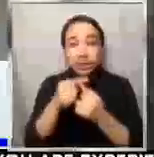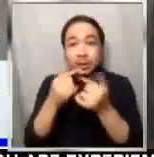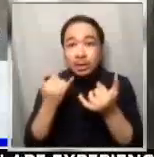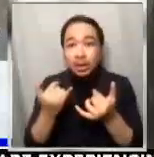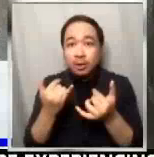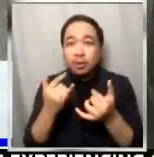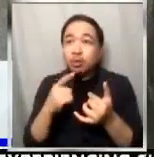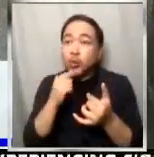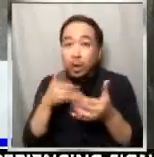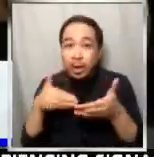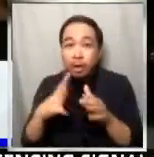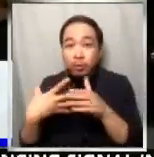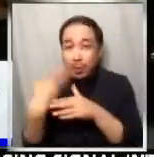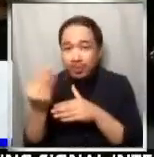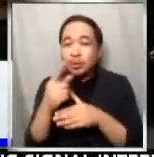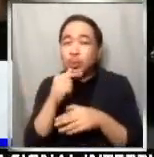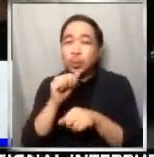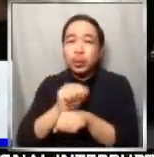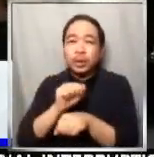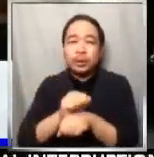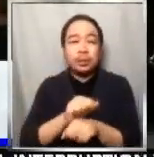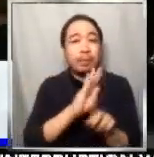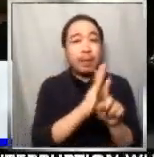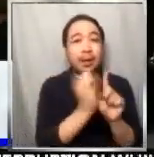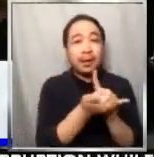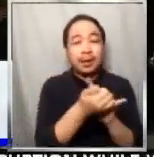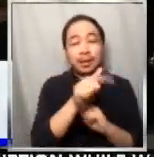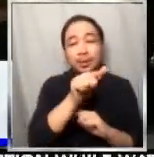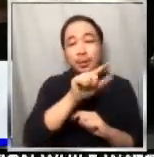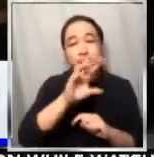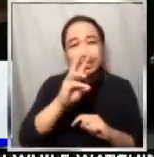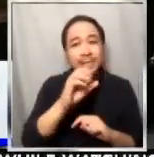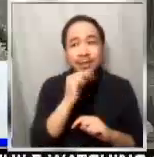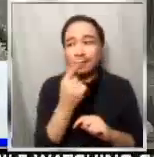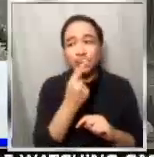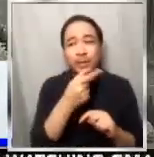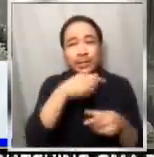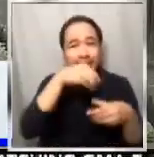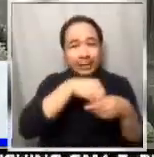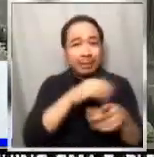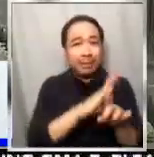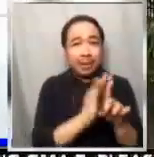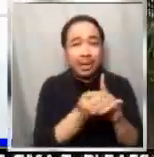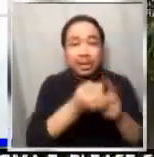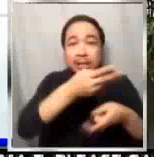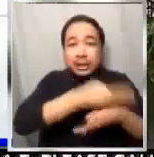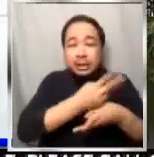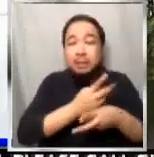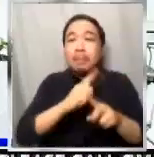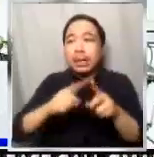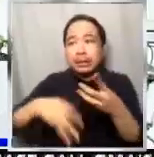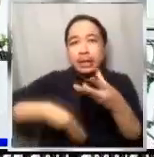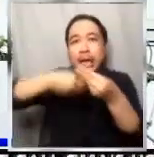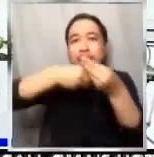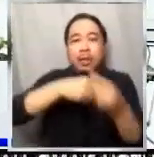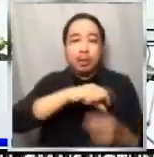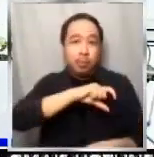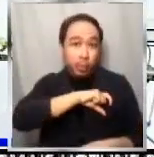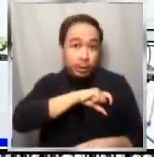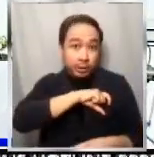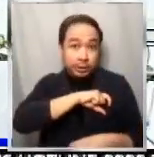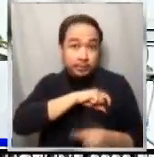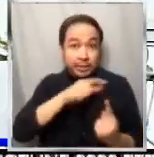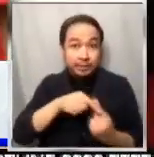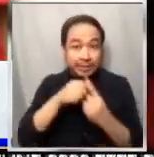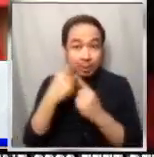barangay 26 naman, hindi na lang mga taga-barangay, kundi mga pulis na mismo ang nagbabantay, lalo na sa gusaling ito. Yung iba